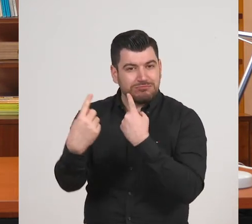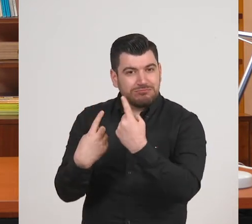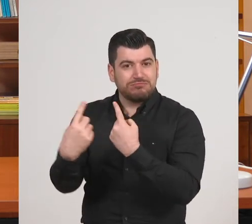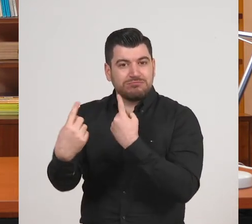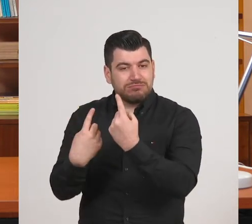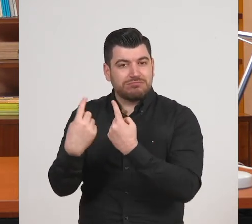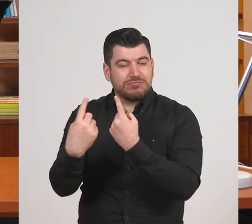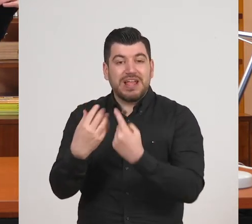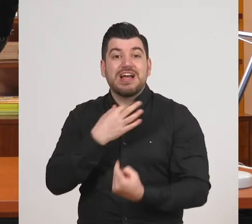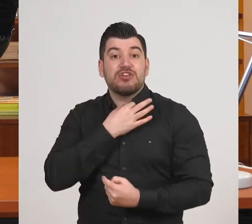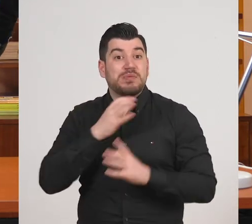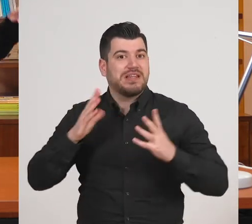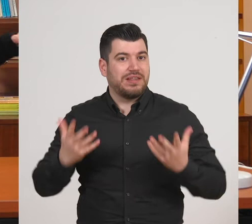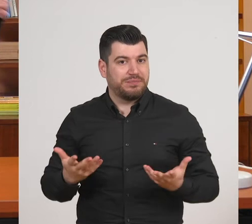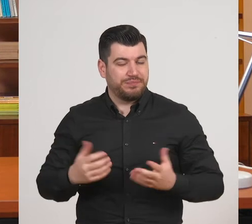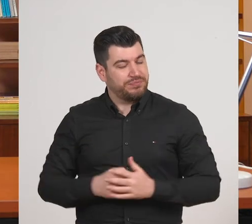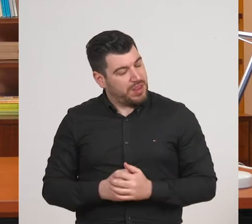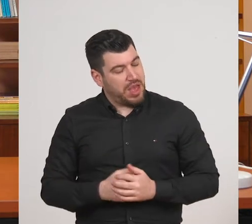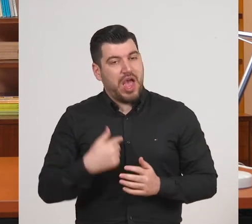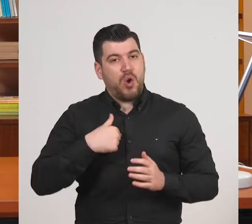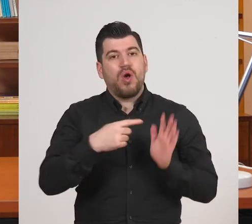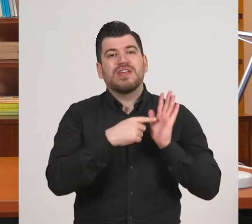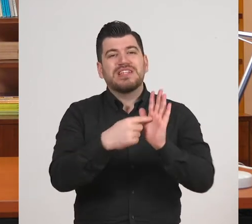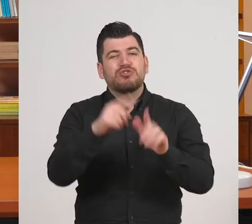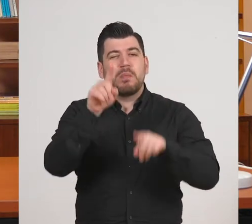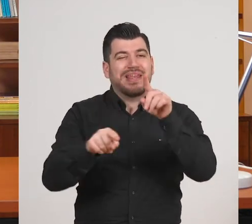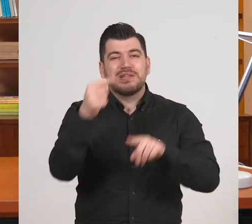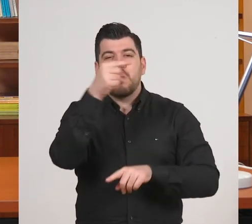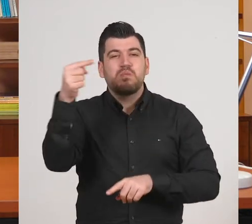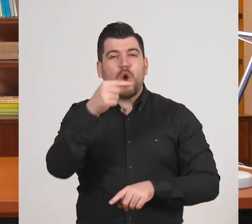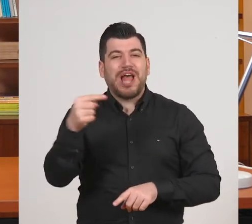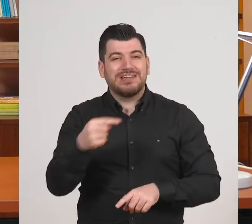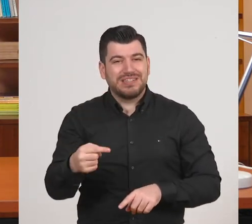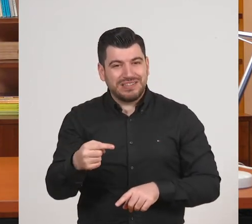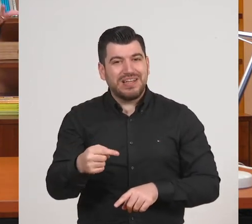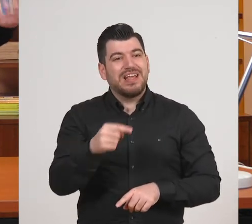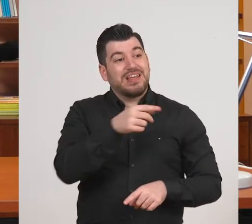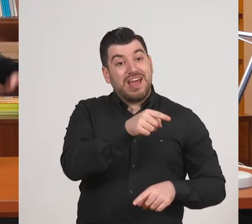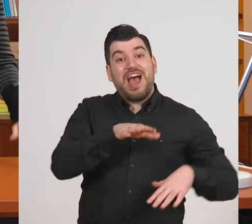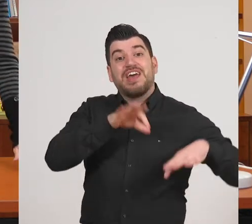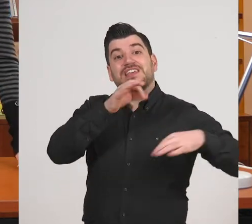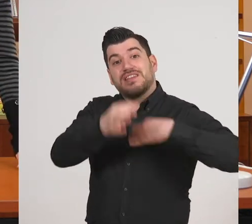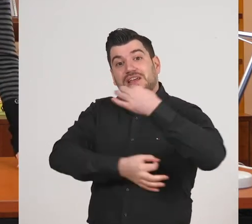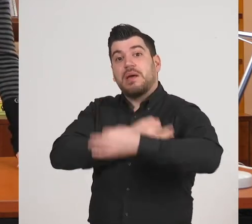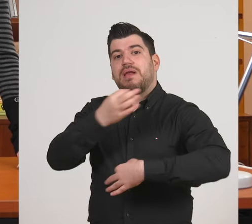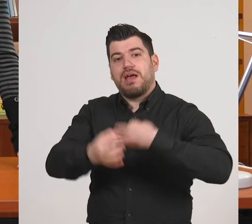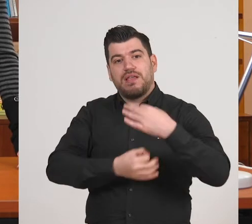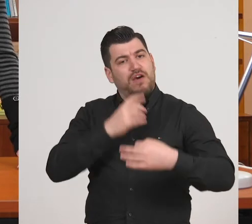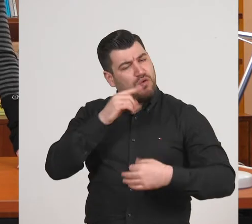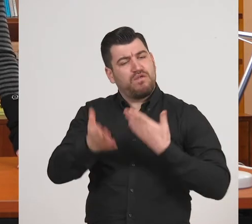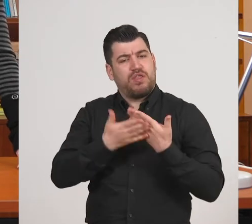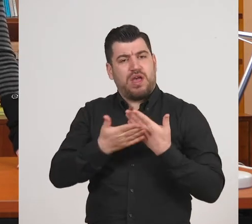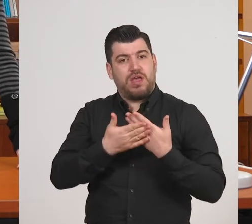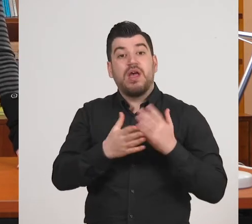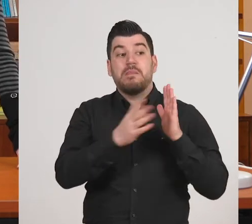λόγο, θα σας δείξω κάποιες προτασούλες που μπορείτε να ξεκινάτε. Ένα λεξιλόγιο που βοηθάει. Για την